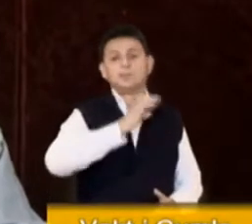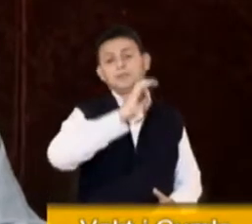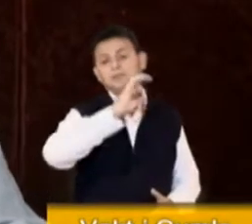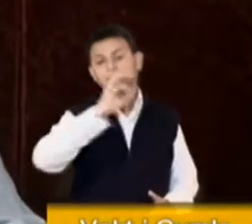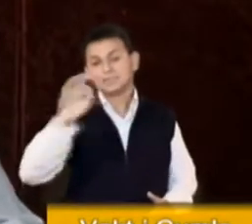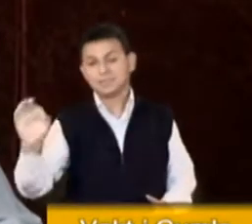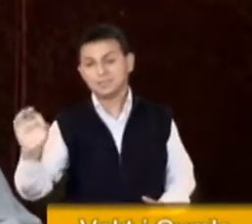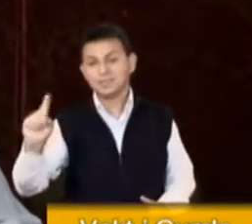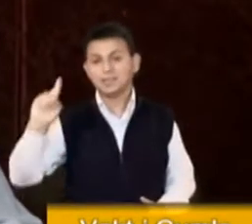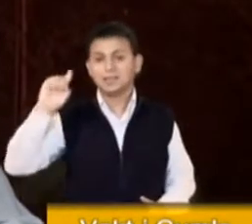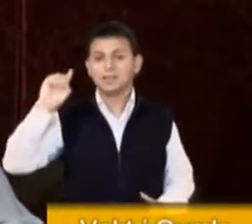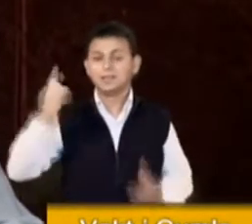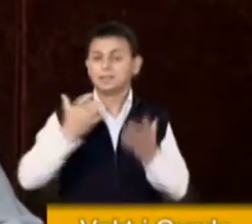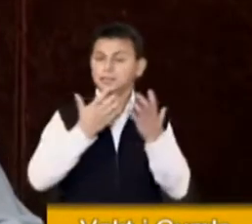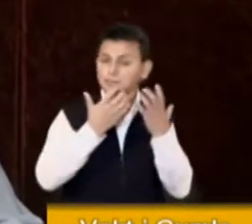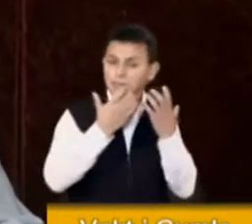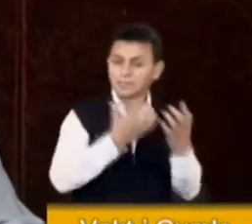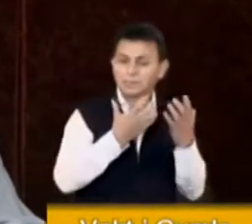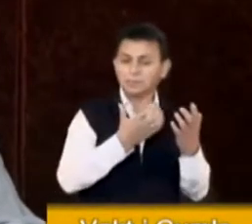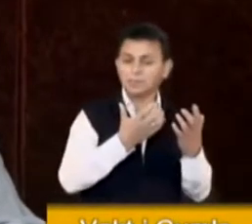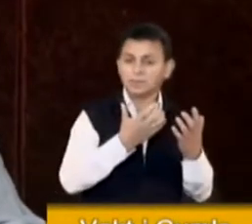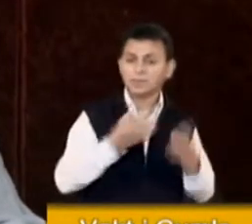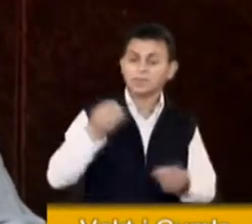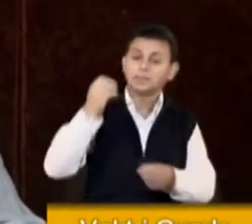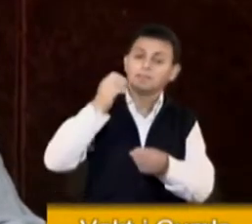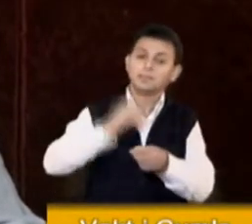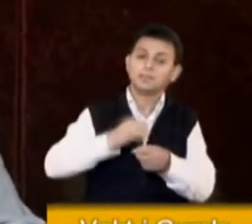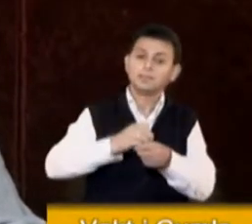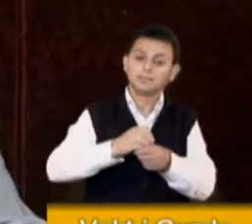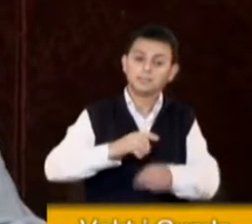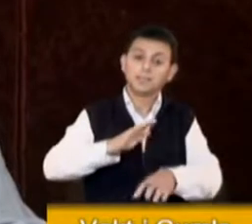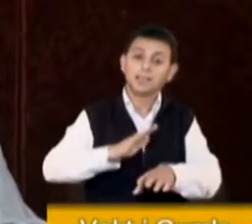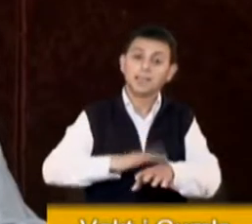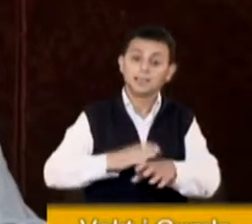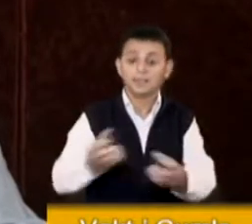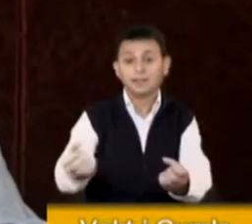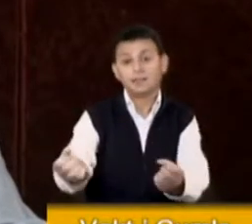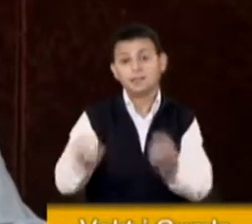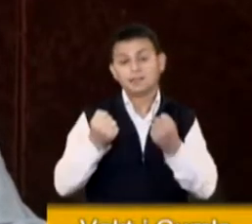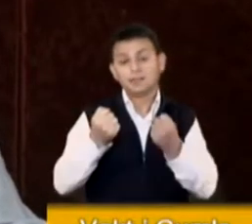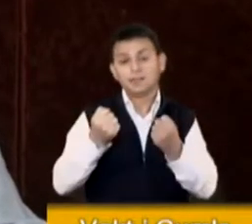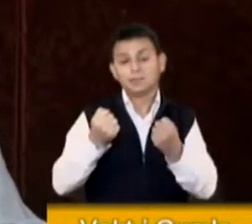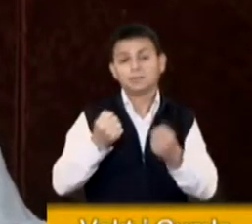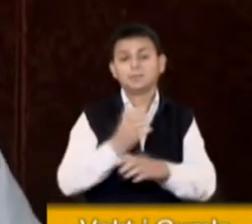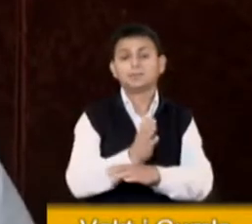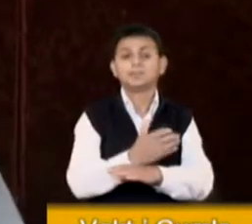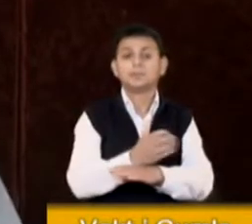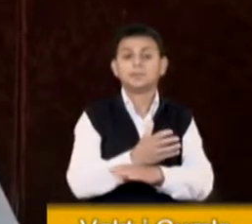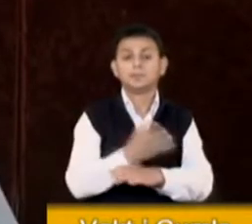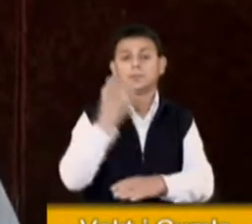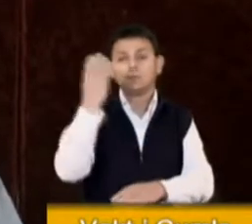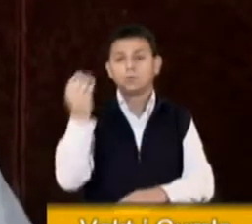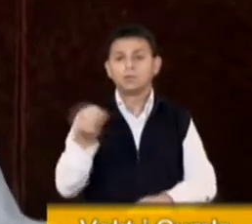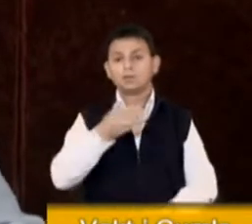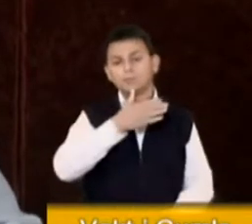vermiş olduğu nimetlerin belki de elinden alınmasına bile sebep